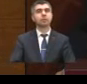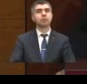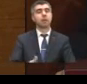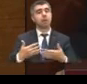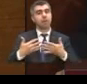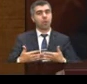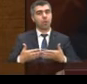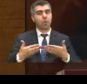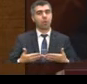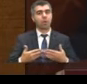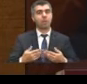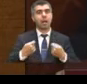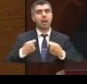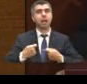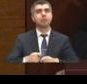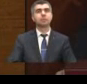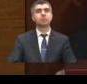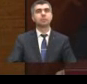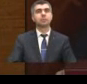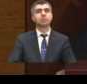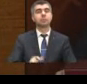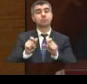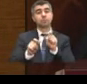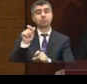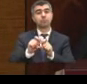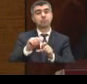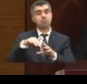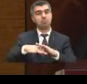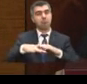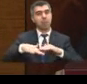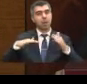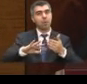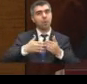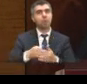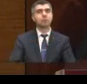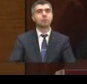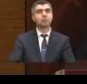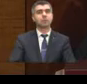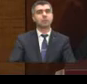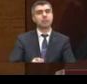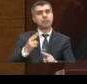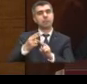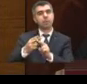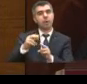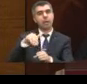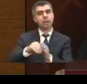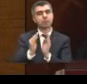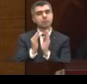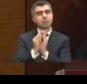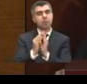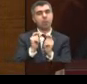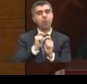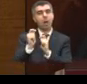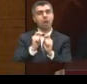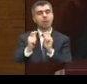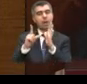سيد الرئيس أن أتناول السيدات والسادة النواب المحترمون أن أتناول الكلمة باسم فريق العدالة والتنمية لمناقشة مشروع قانون